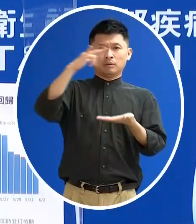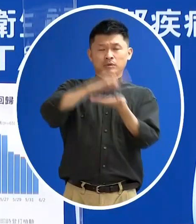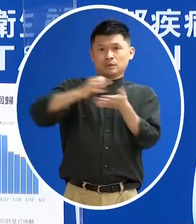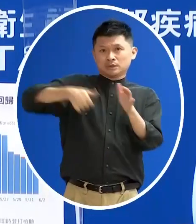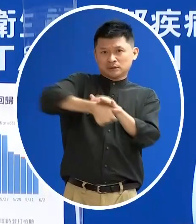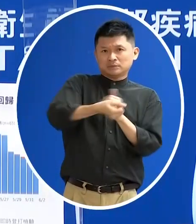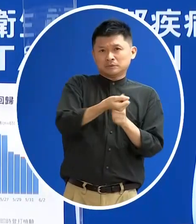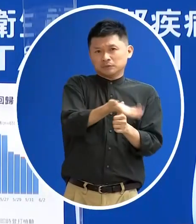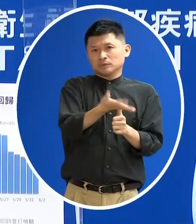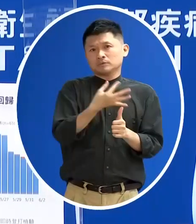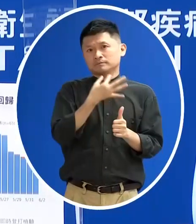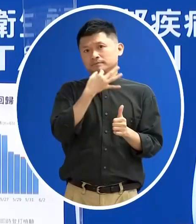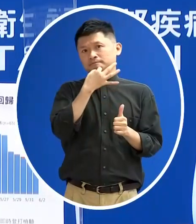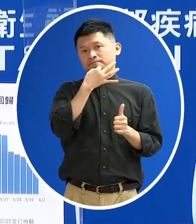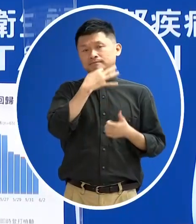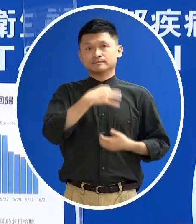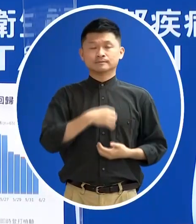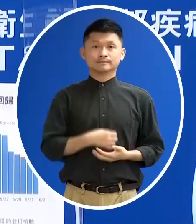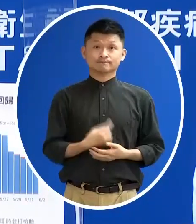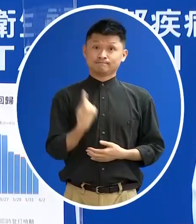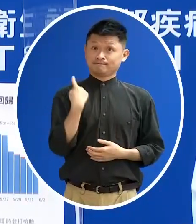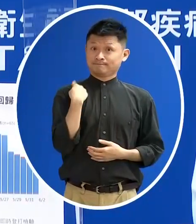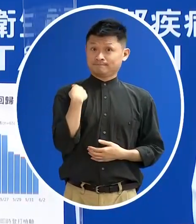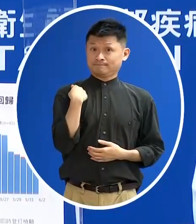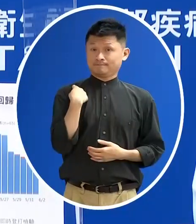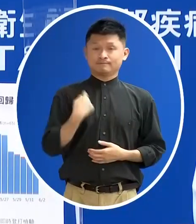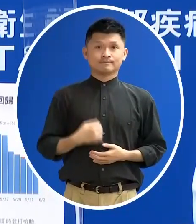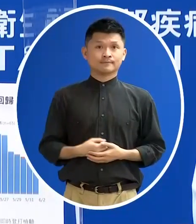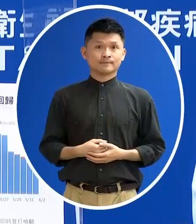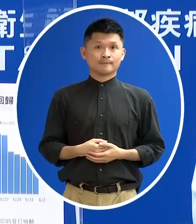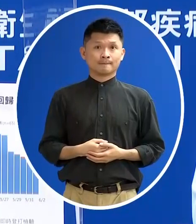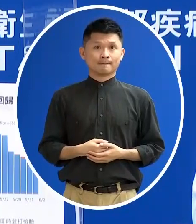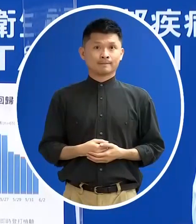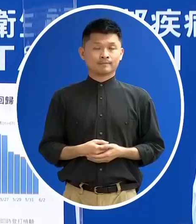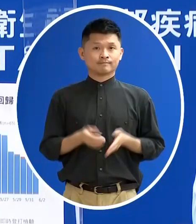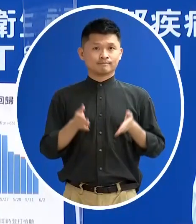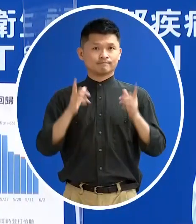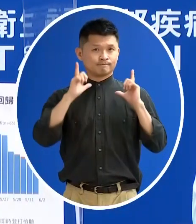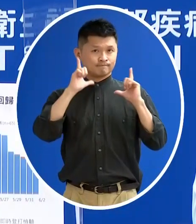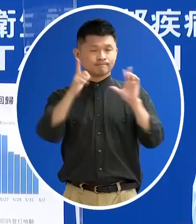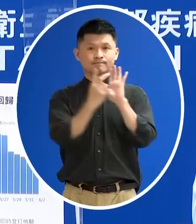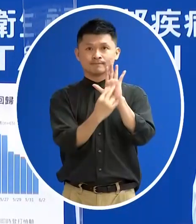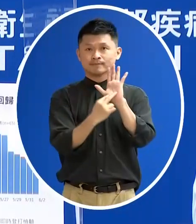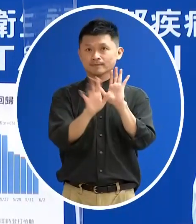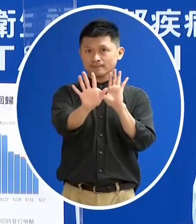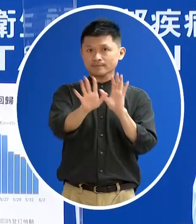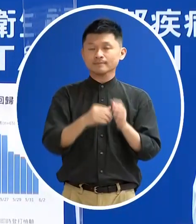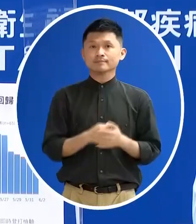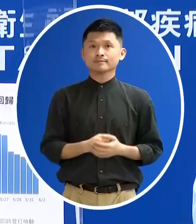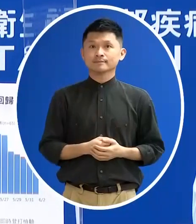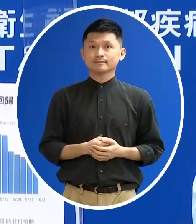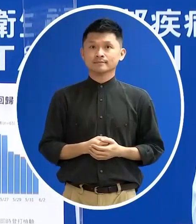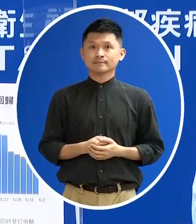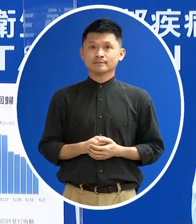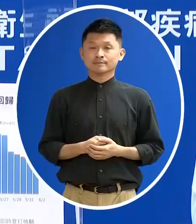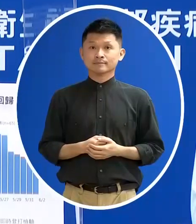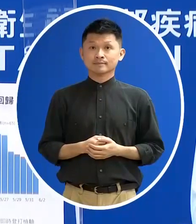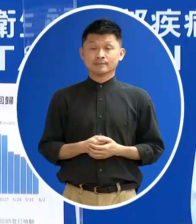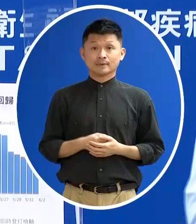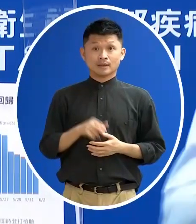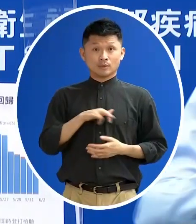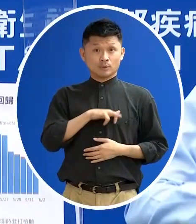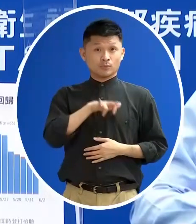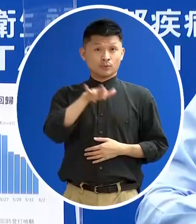去。那所以我们也在昨天，应该昨天也向外也说明像我们在几个飞往金